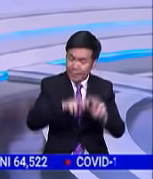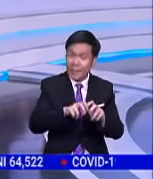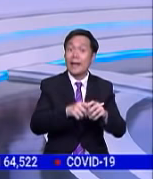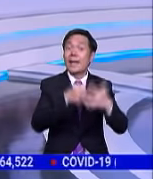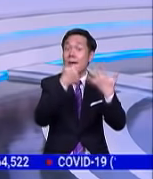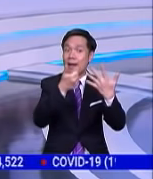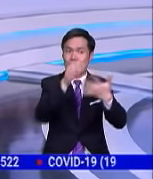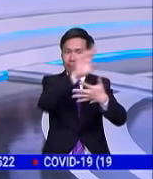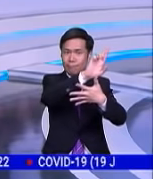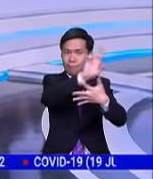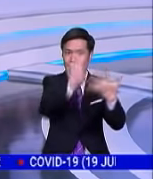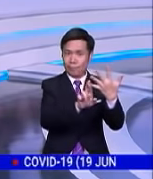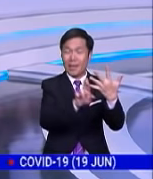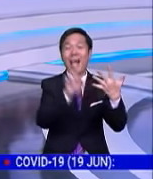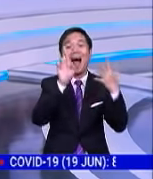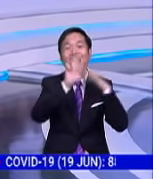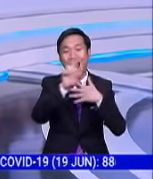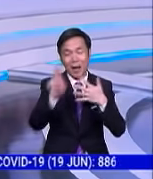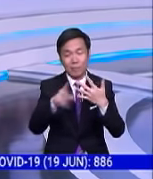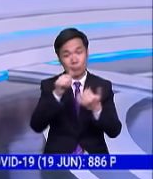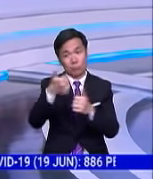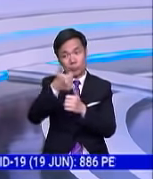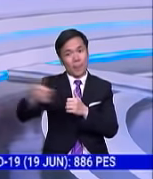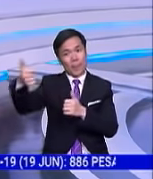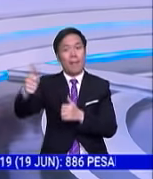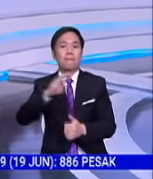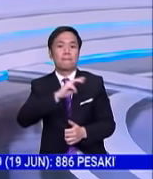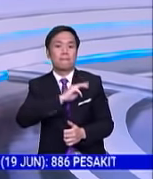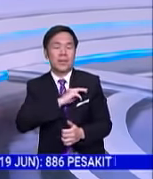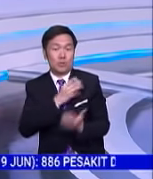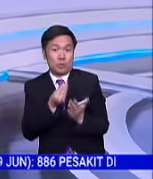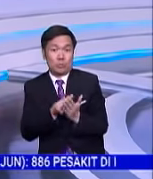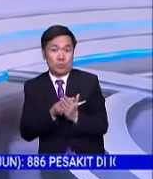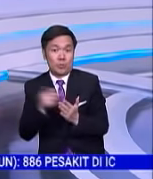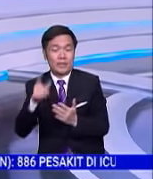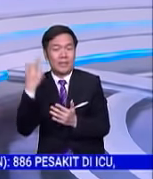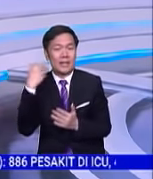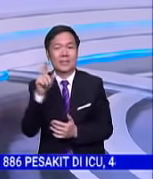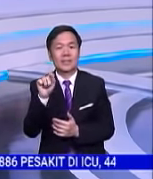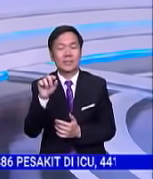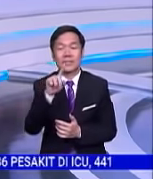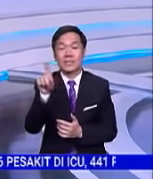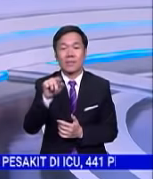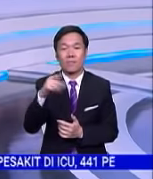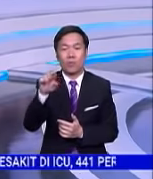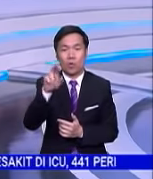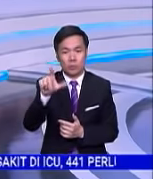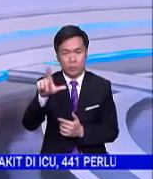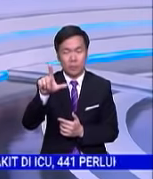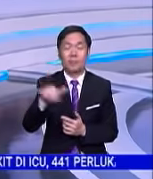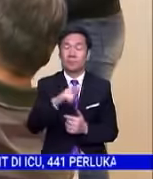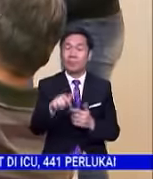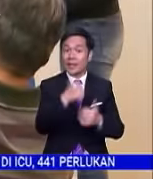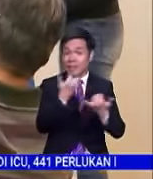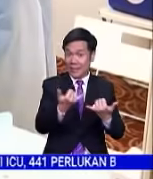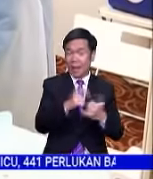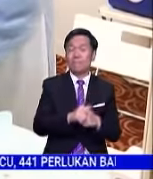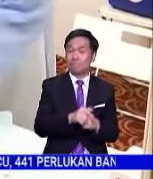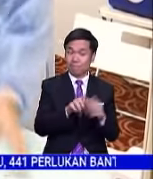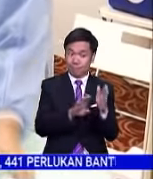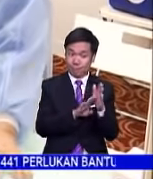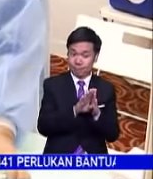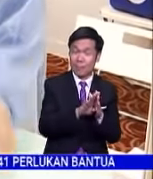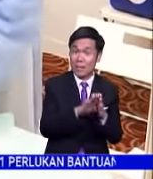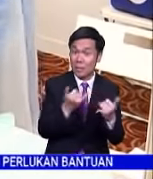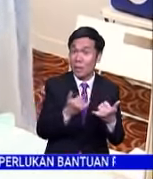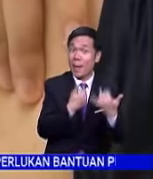yang dibentangkan Menteri Kewangan Tengku Datuk Seri Zafrul Tengku Abdul Aziz pada November lalu. Katanya nilai ambang pelan pemulihan negara